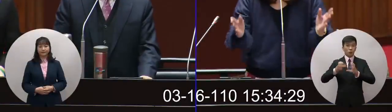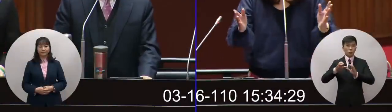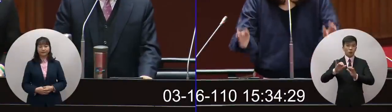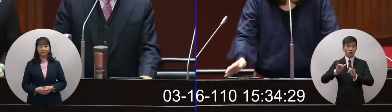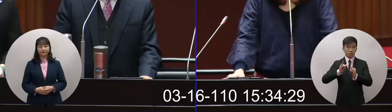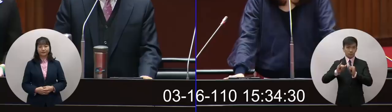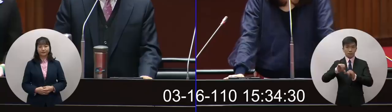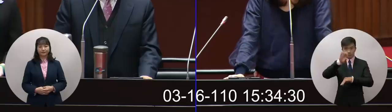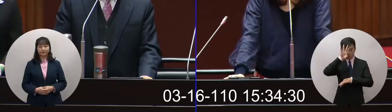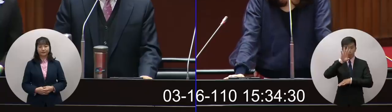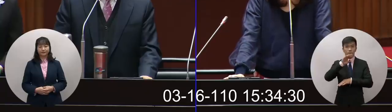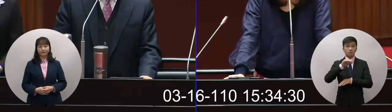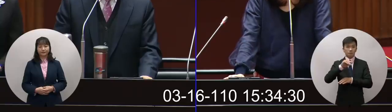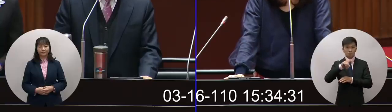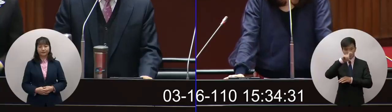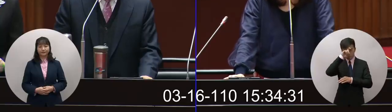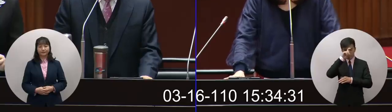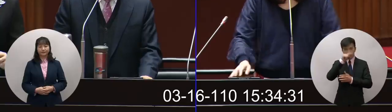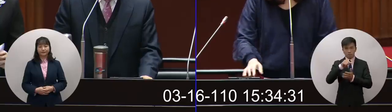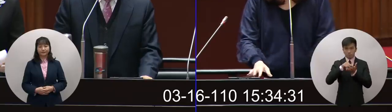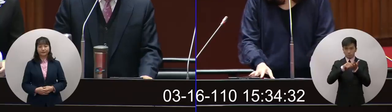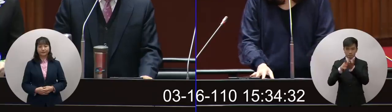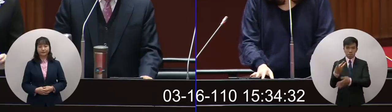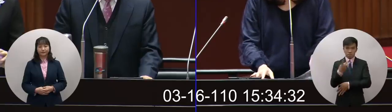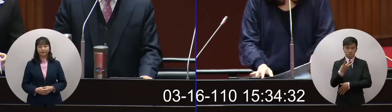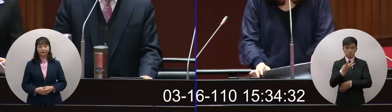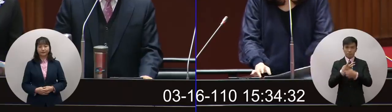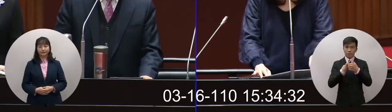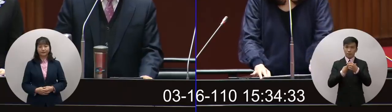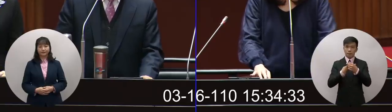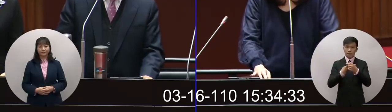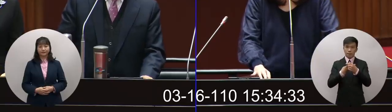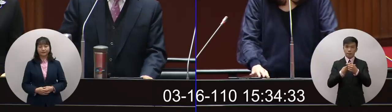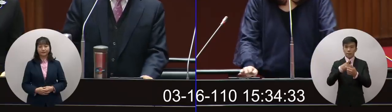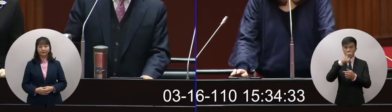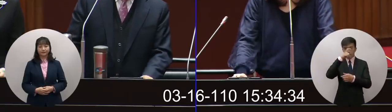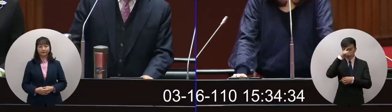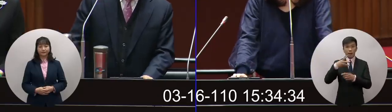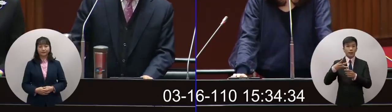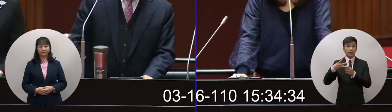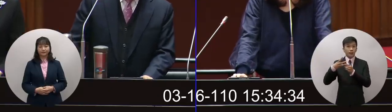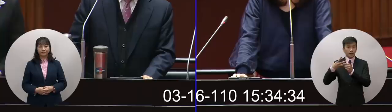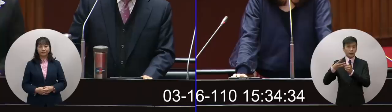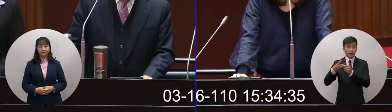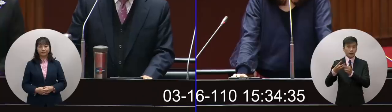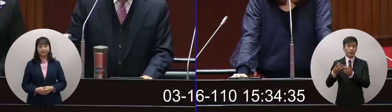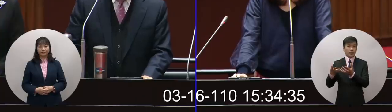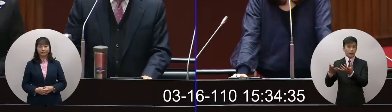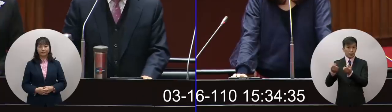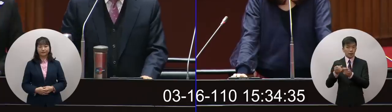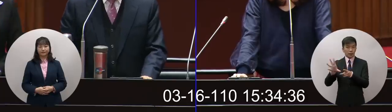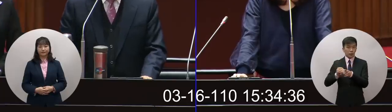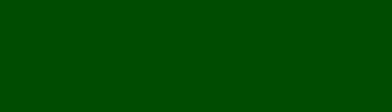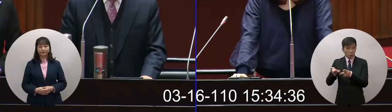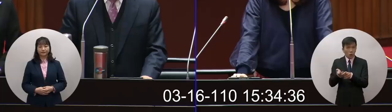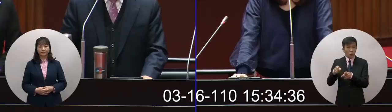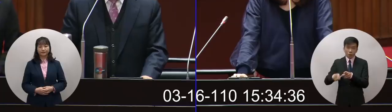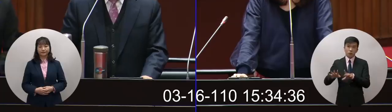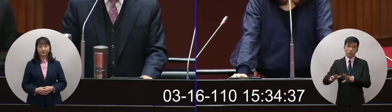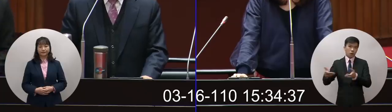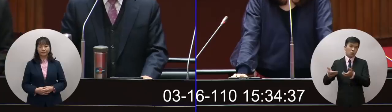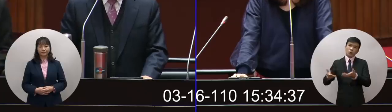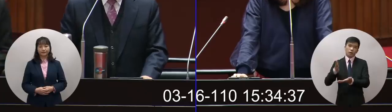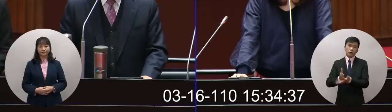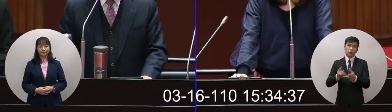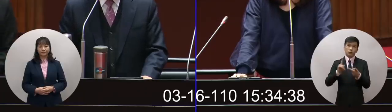的向苏院长提出三大要求。第一，就是希望三阶工程现在立即停工。第二，就是